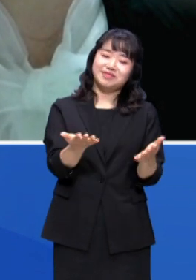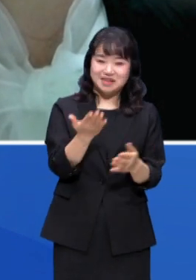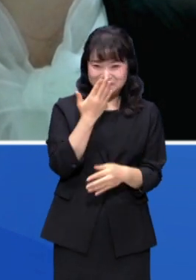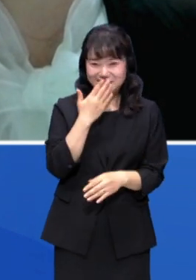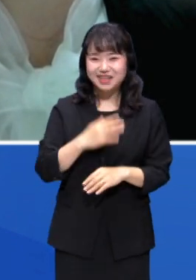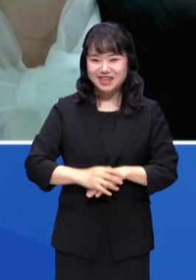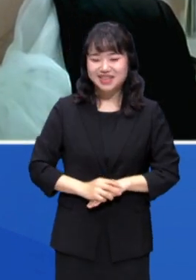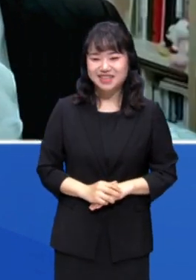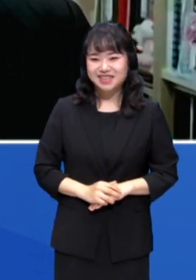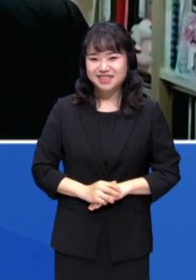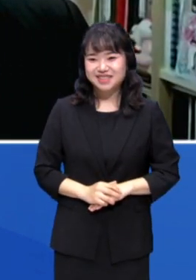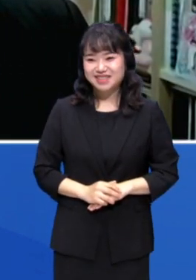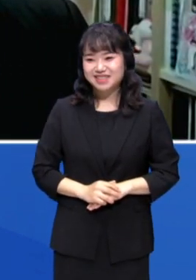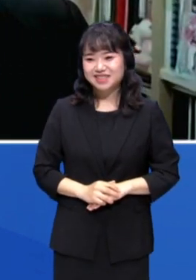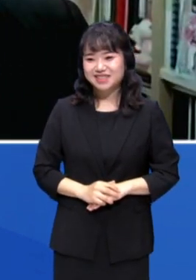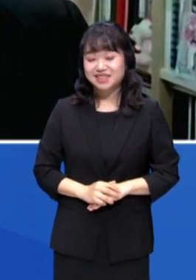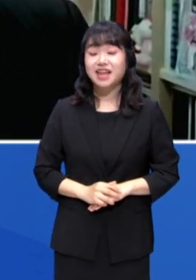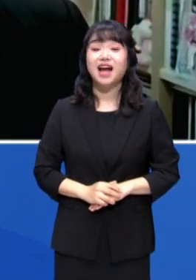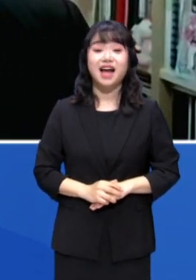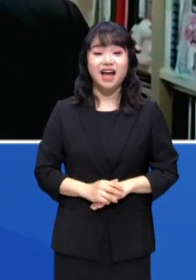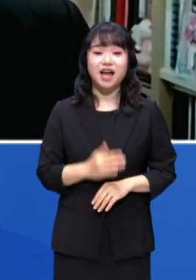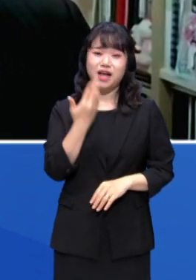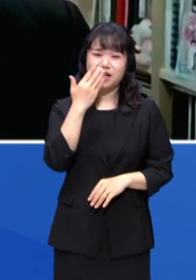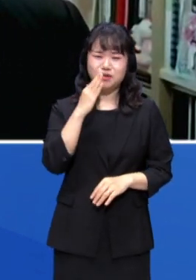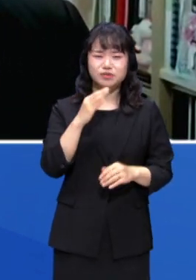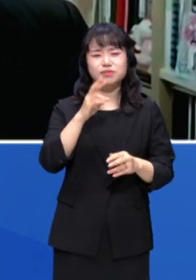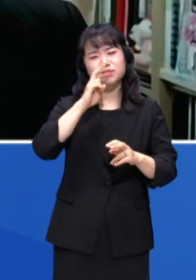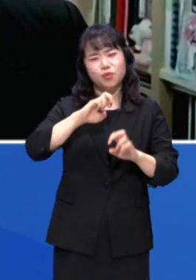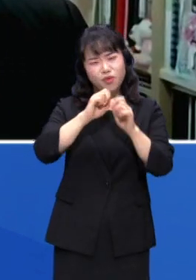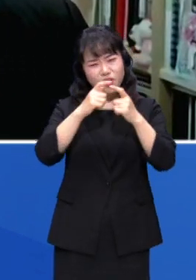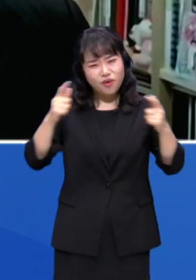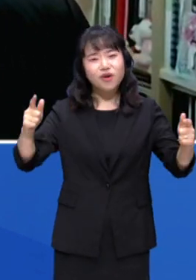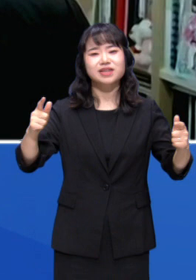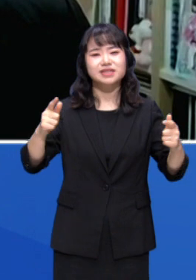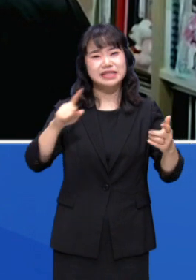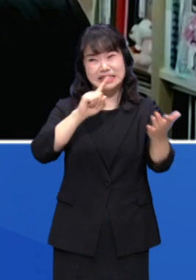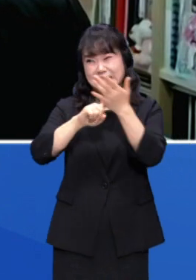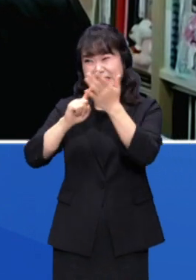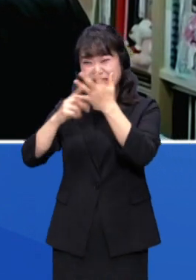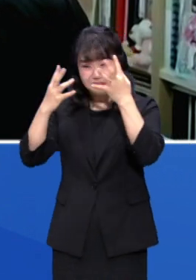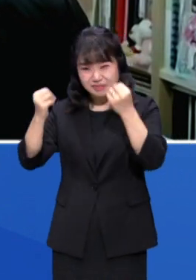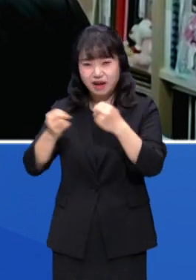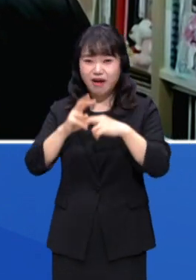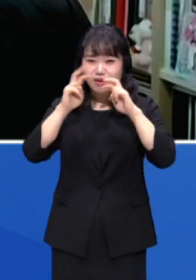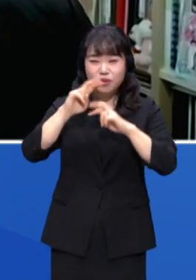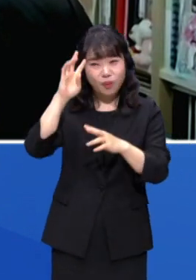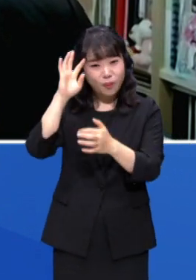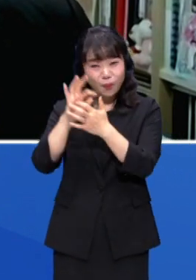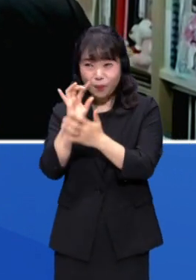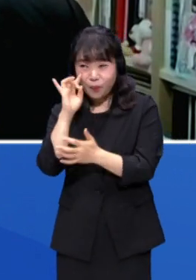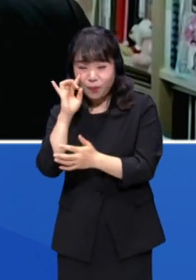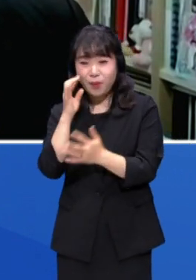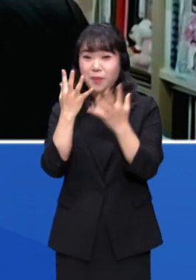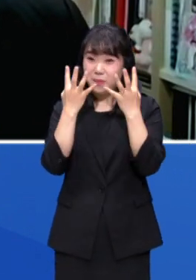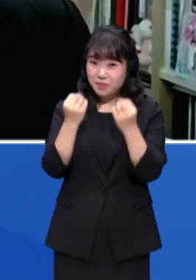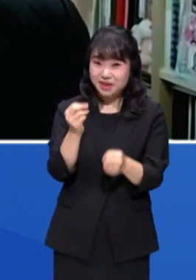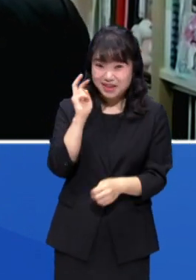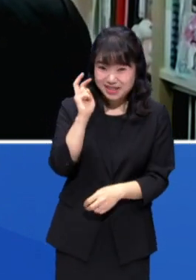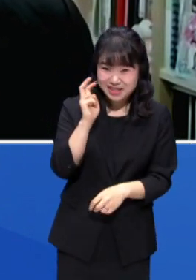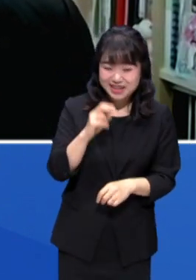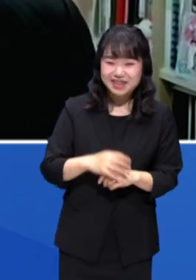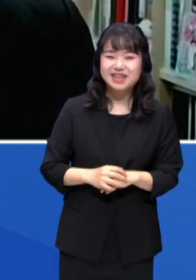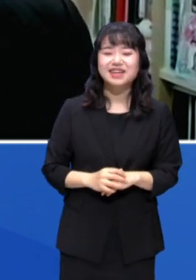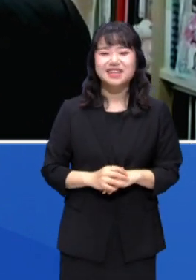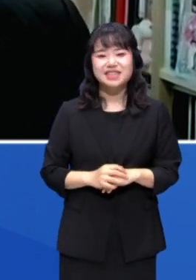공간이었습니다. 네, 요즘 여러 음악 관련 프로그램이 많아지면서 음악에 관심을 갖는 청년들이 더